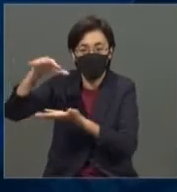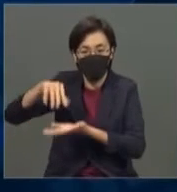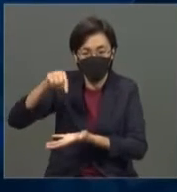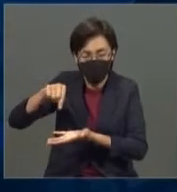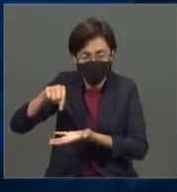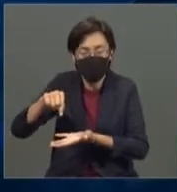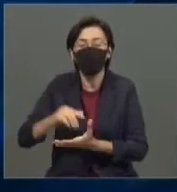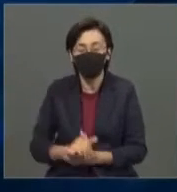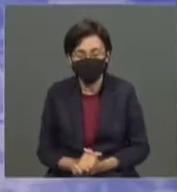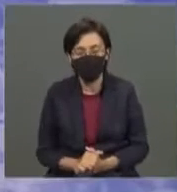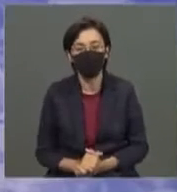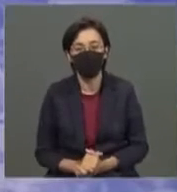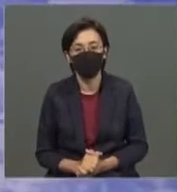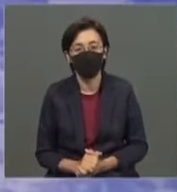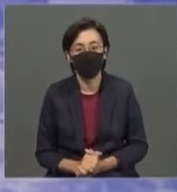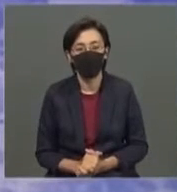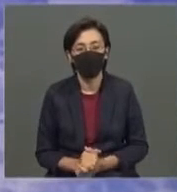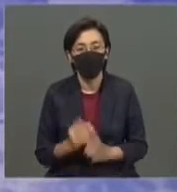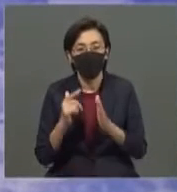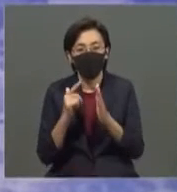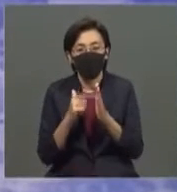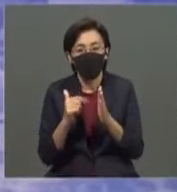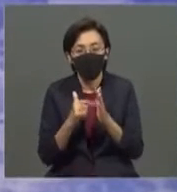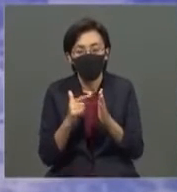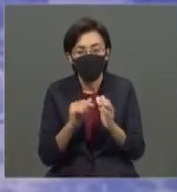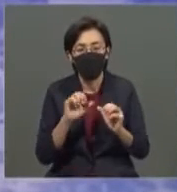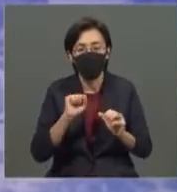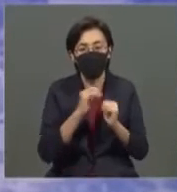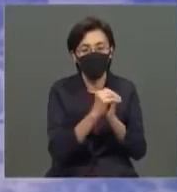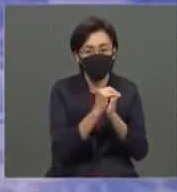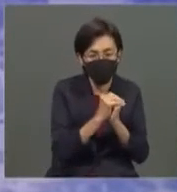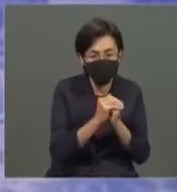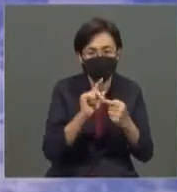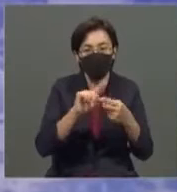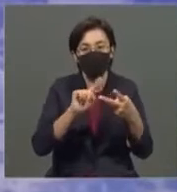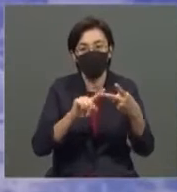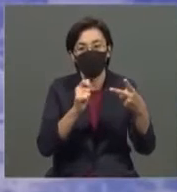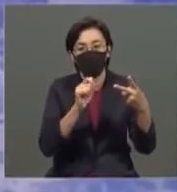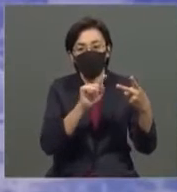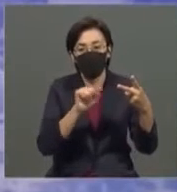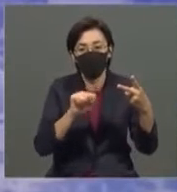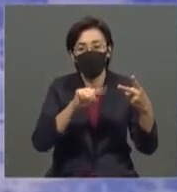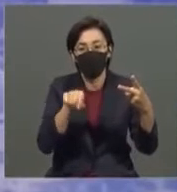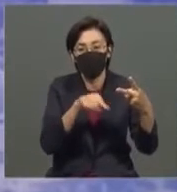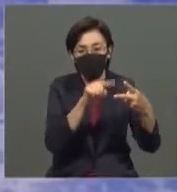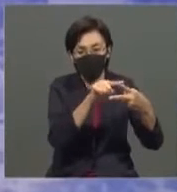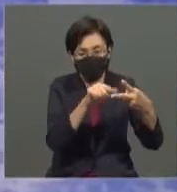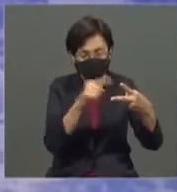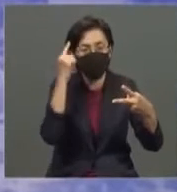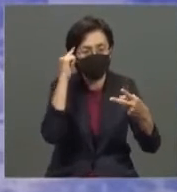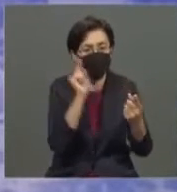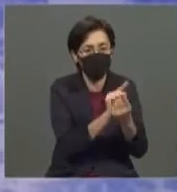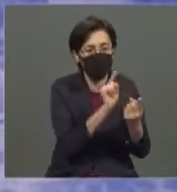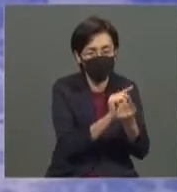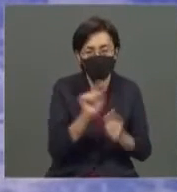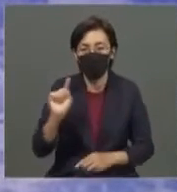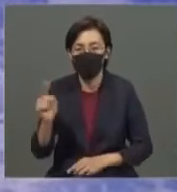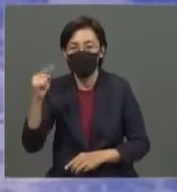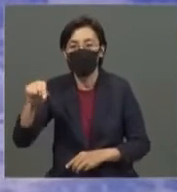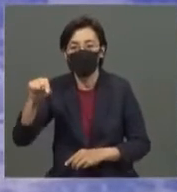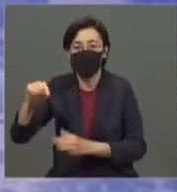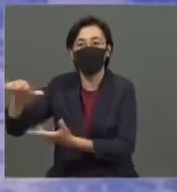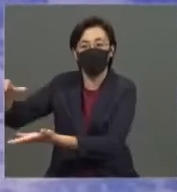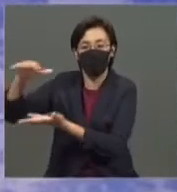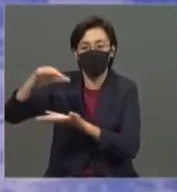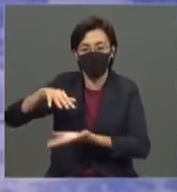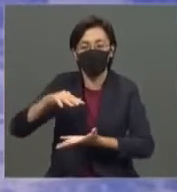แล้วซึ่งมีทั้งซิโนแวคแล้วก็แอสตราเซเนกาซึ่งเราคุ้นเคยกันดีนะครับไป